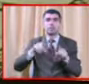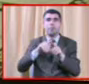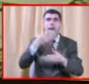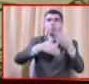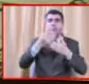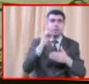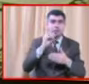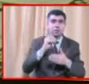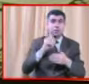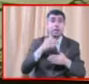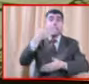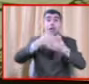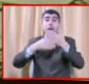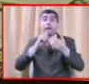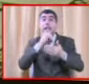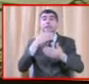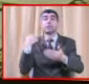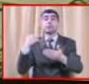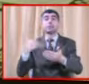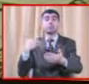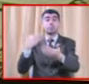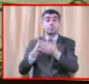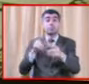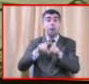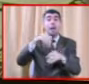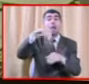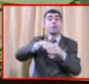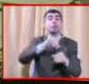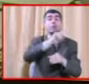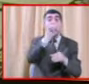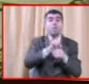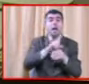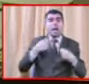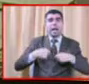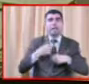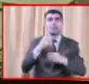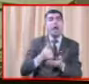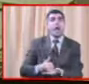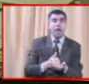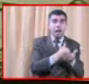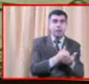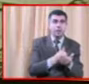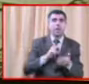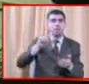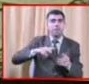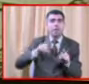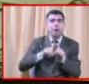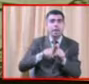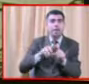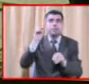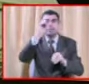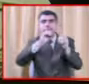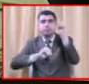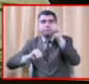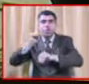وكنا خذينا واحد الوعي على الاقل وشاركتوا فيه انتم اللي عطيتونا الله يجازيكم بخير، انه غيوقع الترميم ديال البناء ديالو من جديد، لان تتعرف ذاك المستشفى